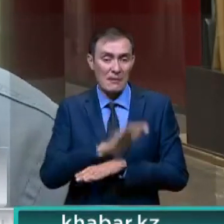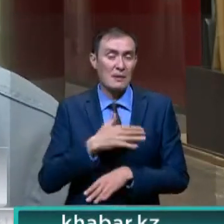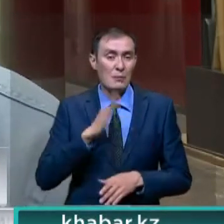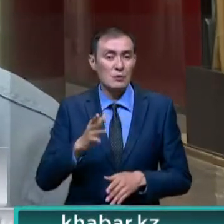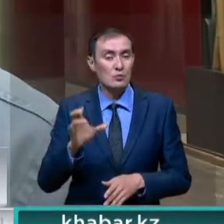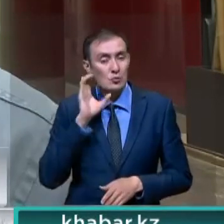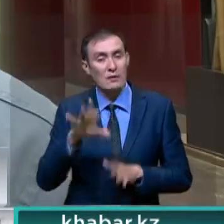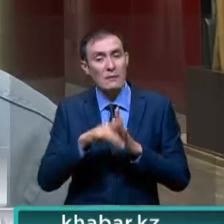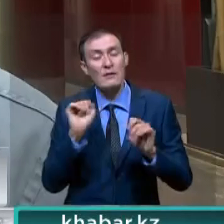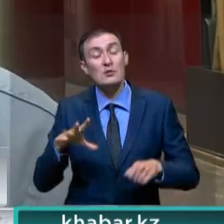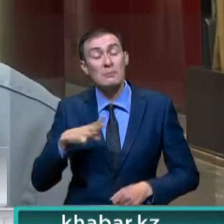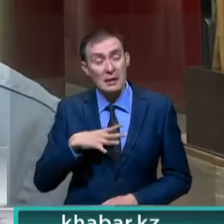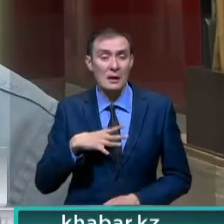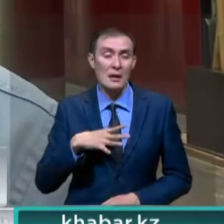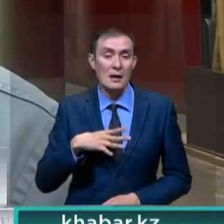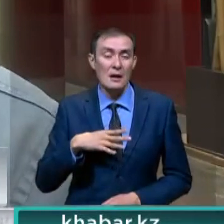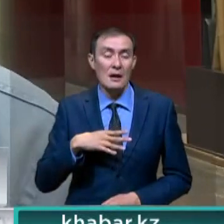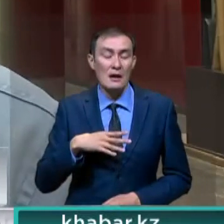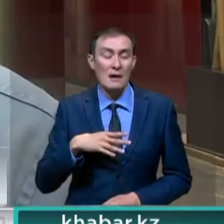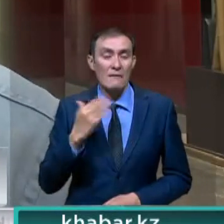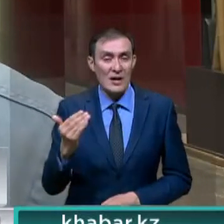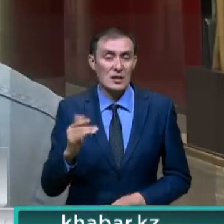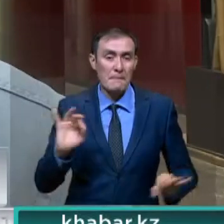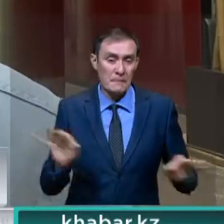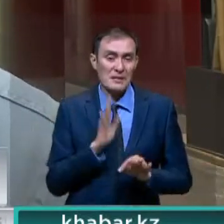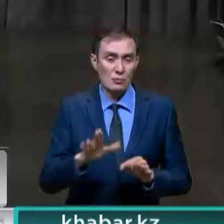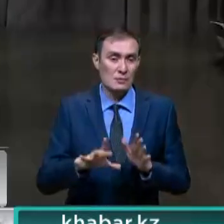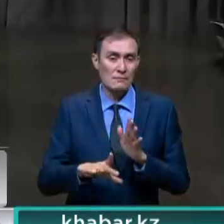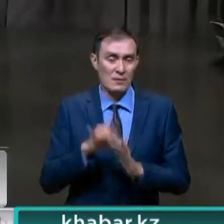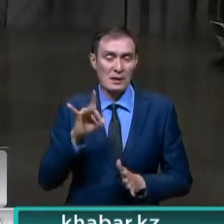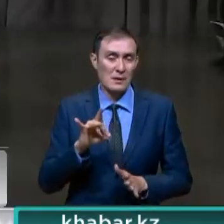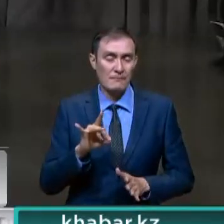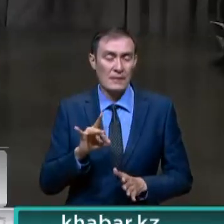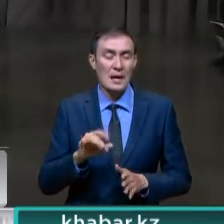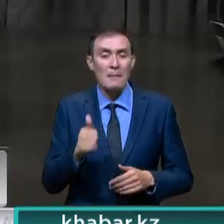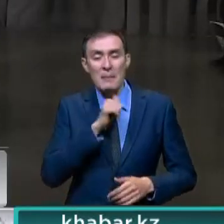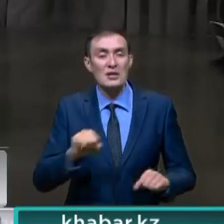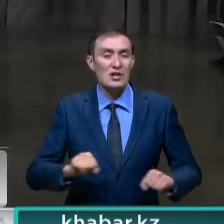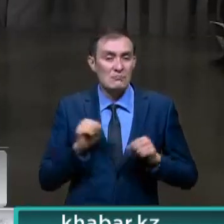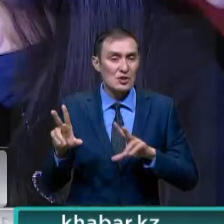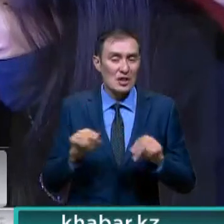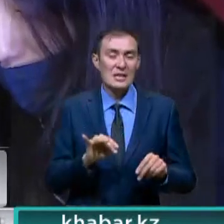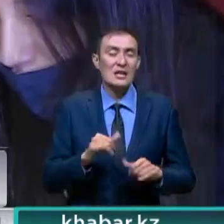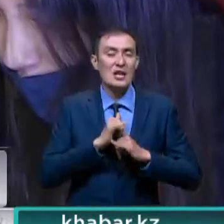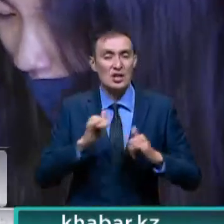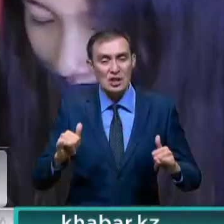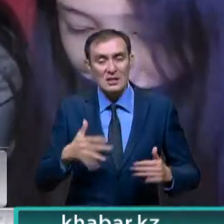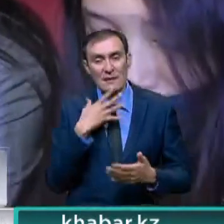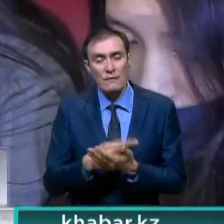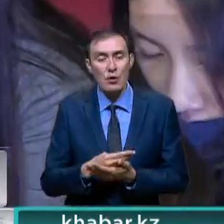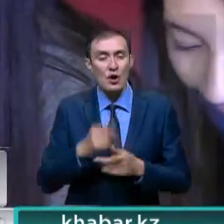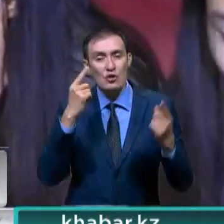и, возможно, Камбледа, возможно, их песня станет победителем. Попытать счастье, а возможно, и расширить диапазон